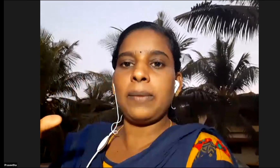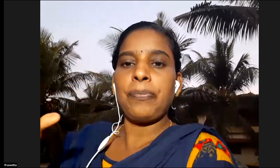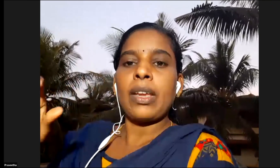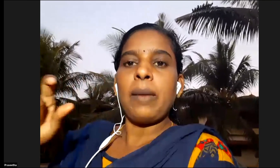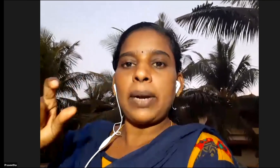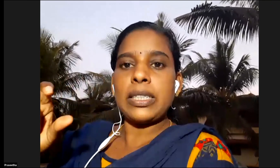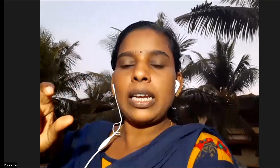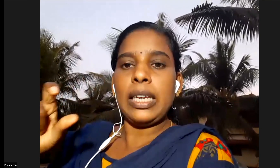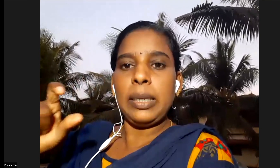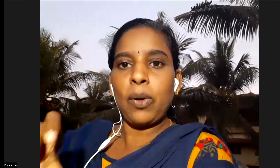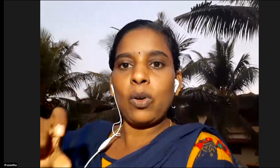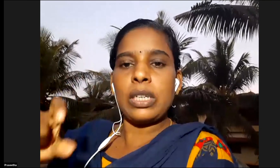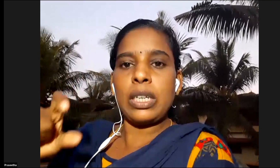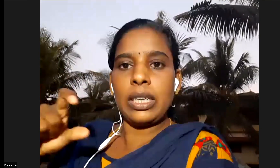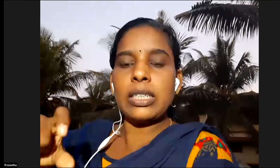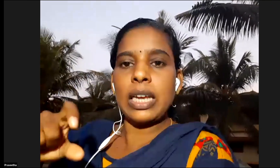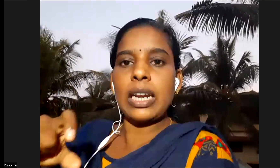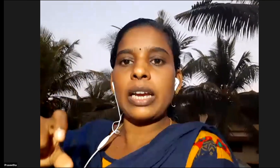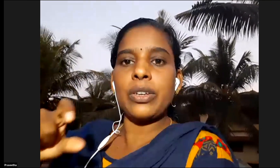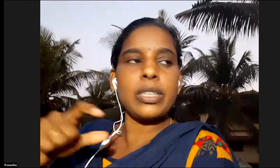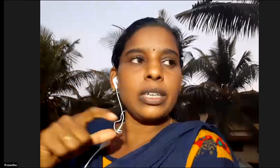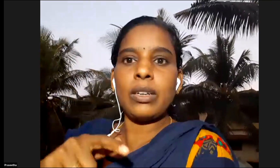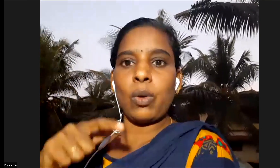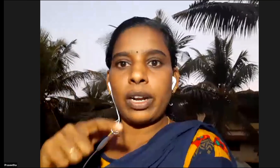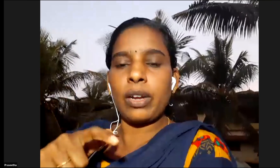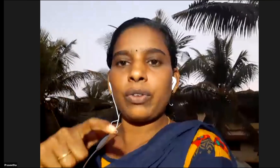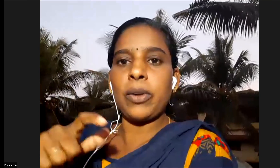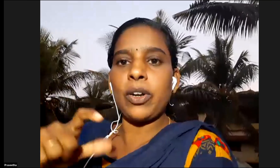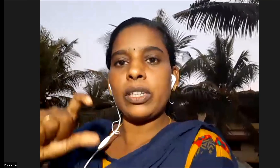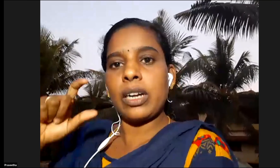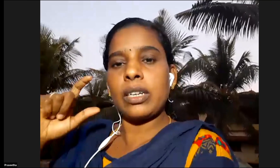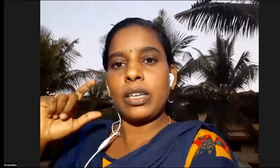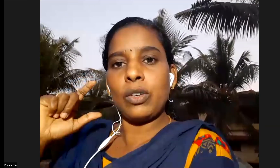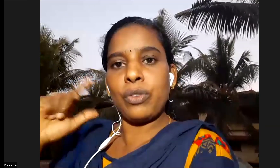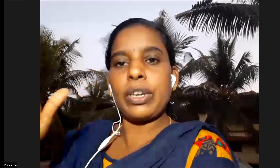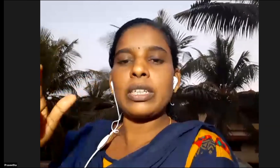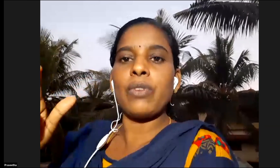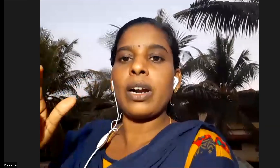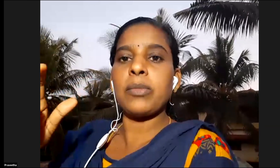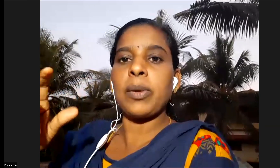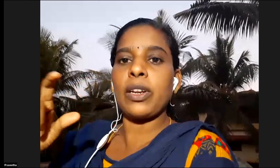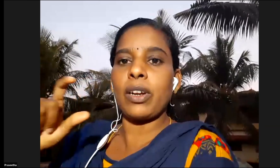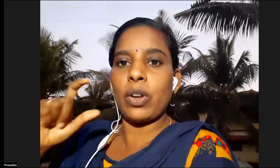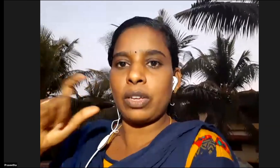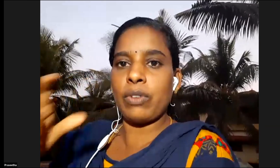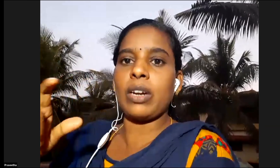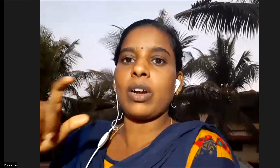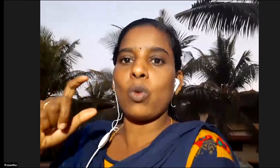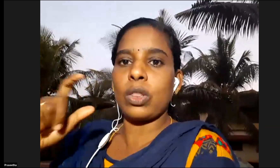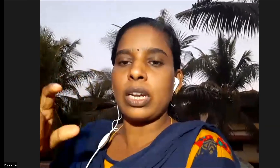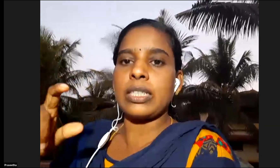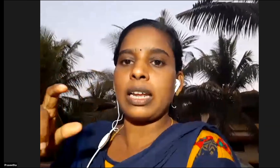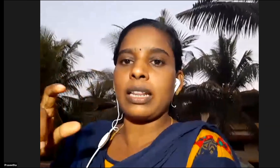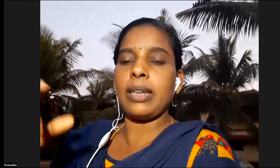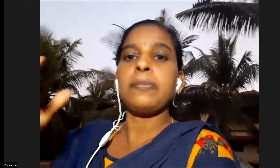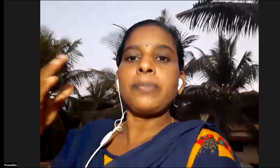ചെയ്തിട്ടുണ്ട്. പക്ഷേ ഇപ്പോ ഈ ഇന്ത്യൻ സൈൻ ലാംഗ്വേജ്, ഈ കുറെ ഡെഫ് കമ്മ്യൂണിറ്റി ഞങ്ങൾക്ക് യൂണിഫിക്കേഷൻ വേണം എന്ന് പറഞ്ഞിട്ടുള്ള ഒരു നിവേദനമൊക്കെ